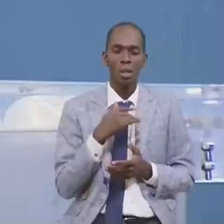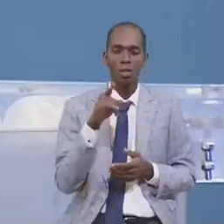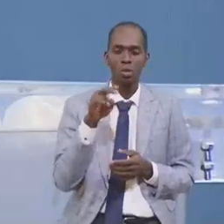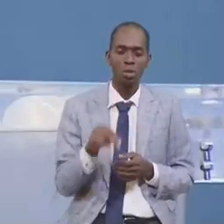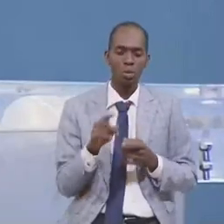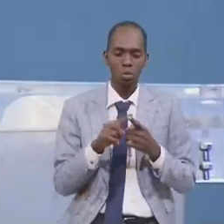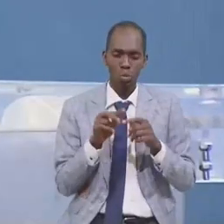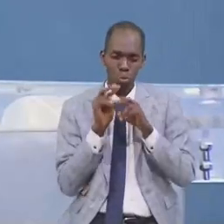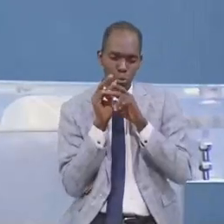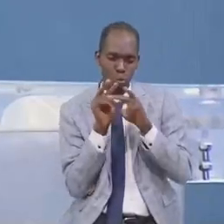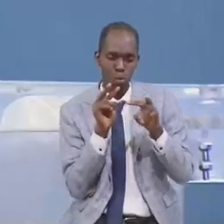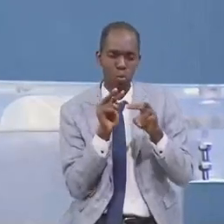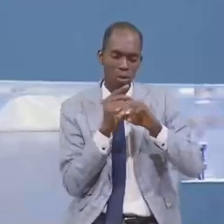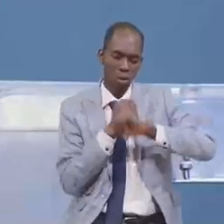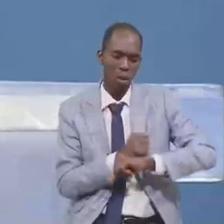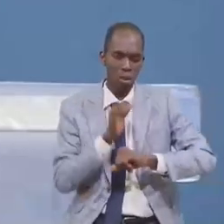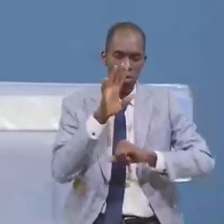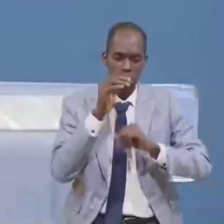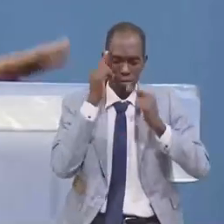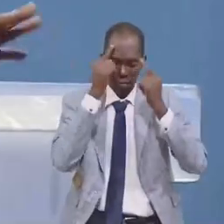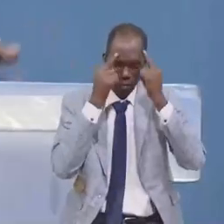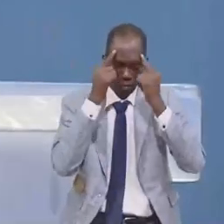Veille sur tes pensées.